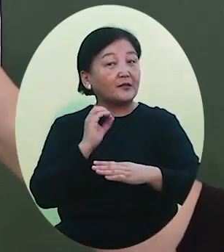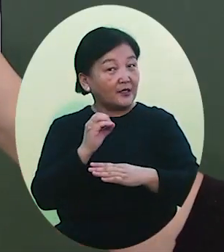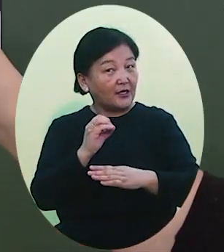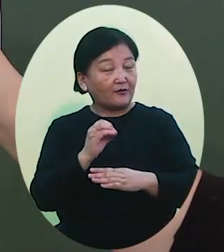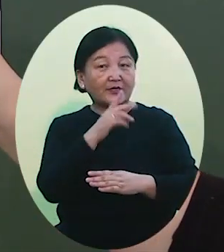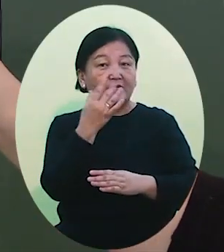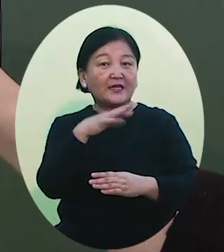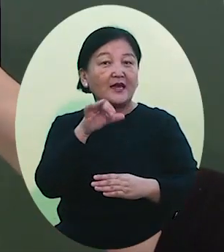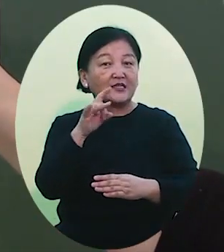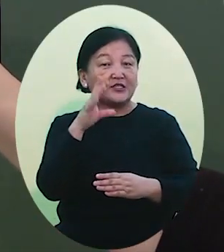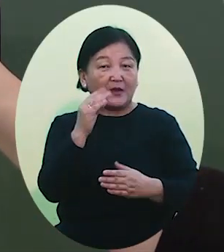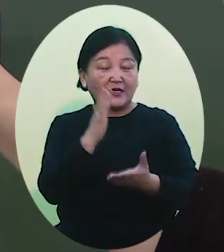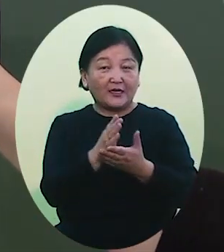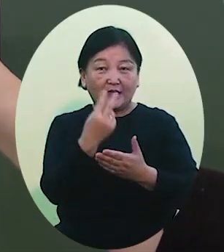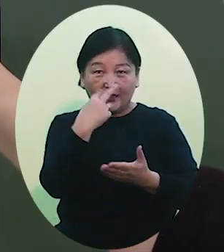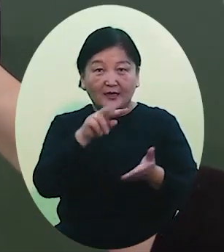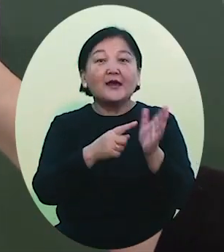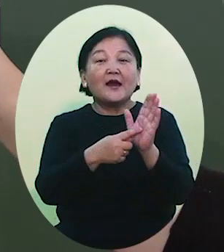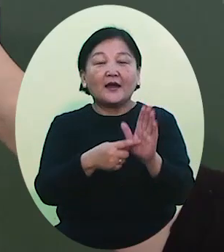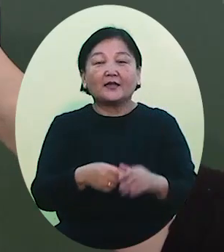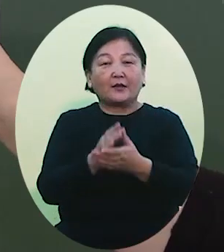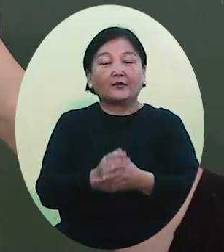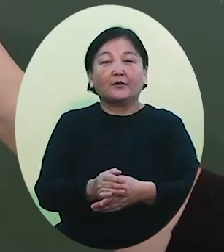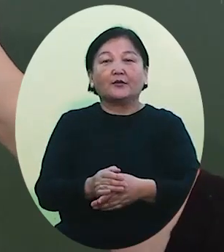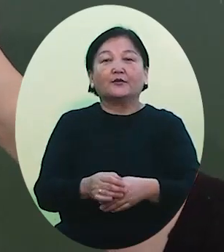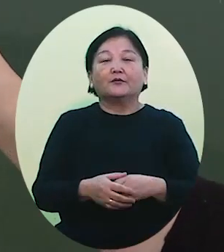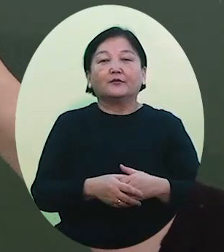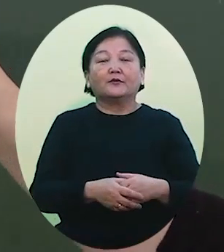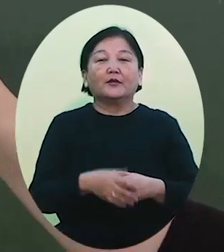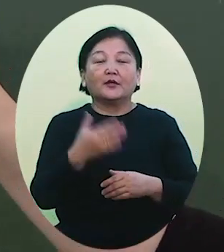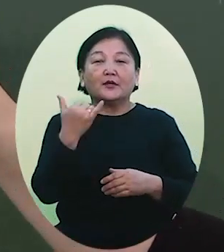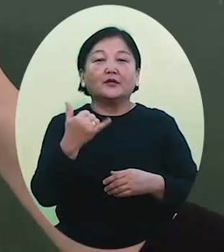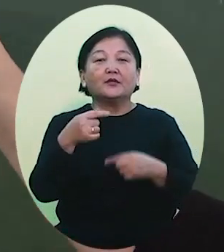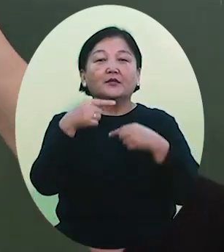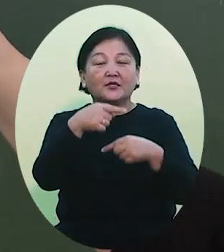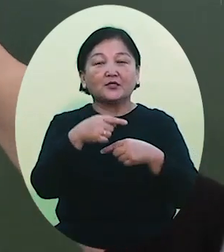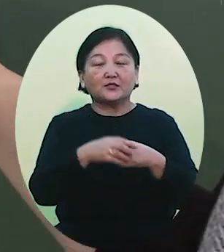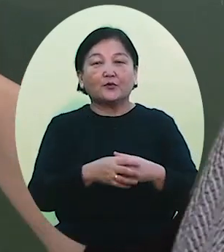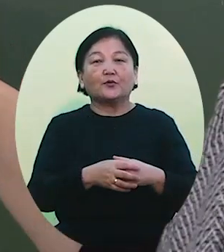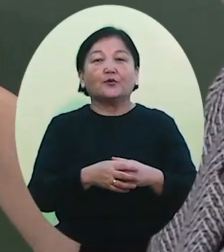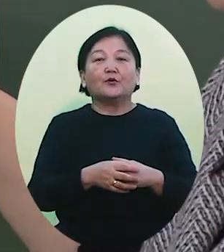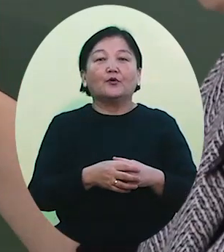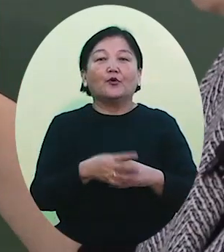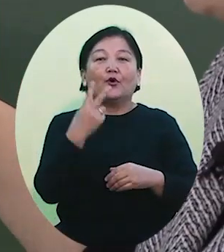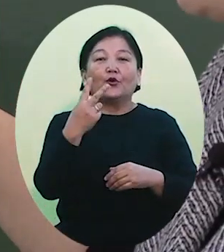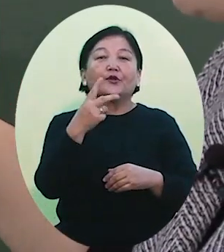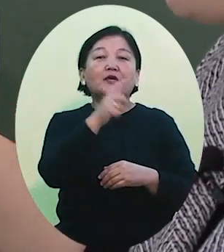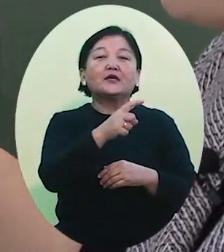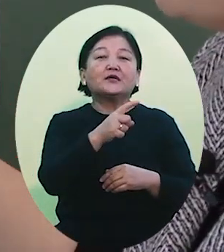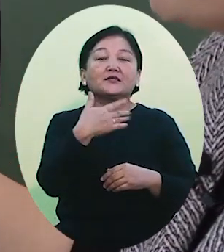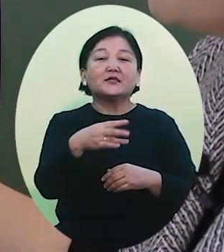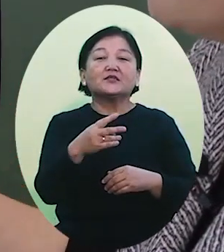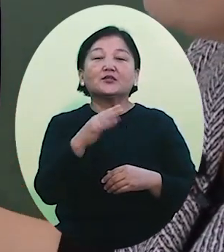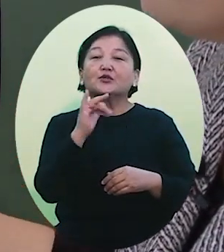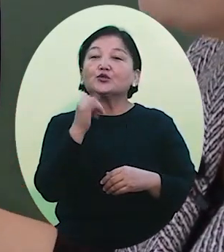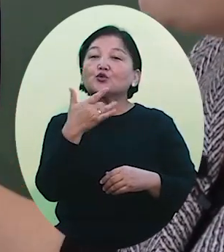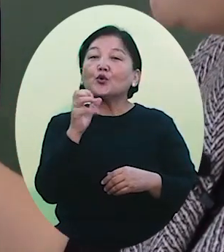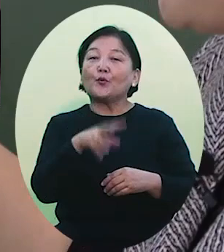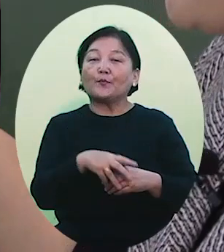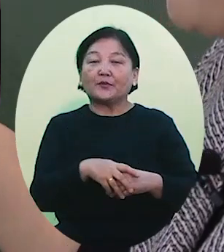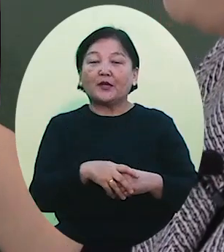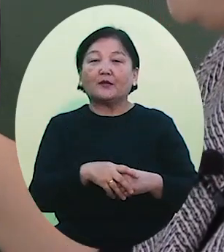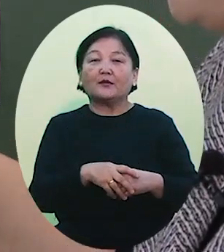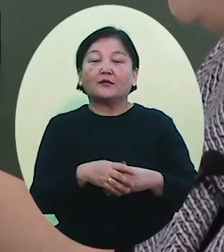графикуудыг ажиглая. Y тэнцүү 2x-ээс хасах нь 1 гэдэг нь Y тэнцүү 2x гэсэн шугам